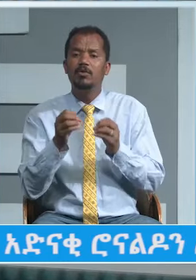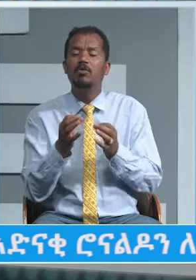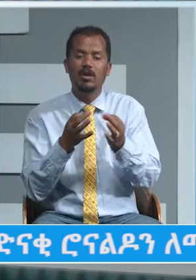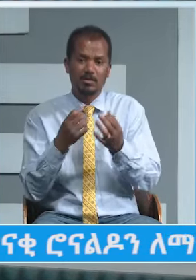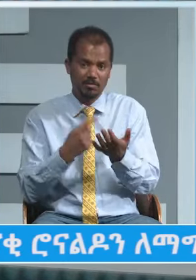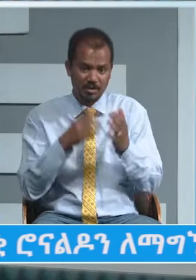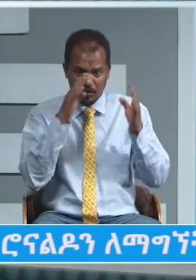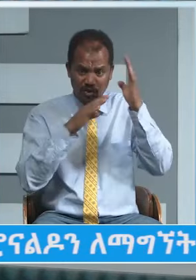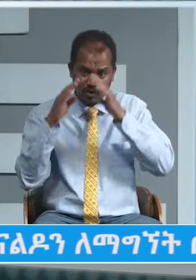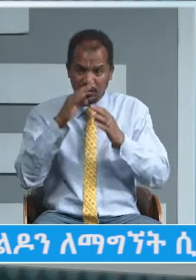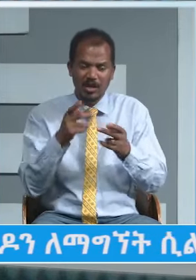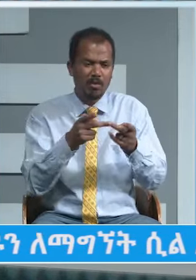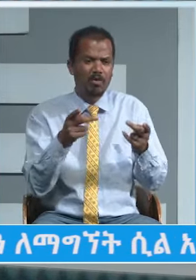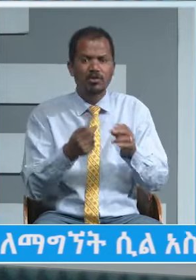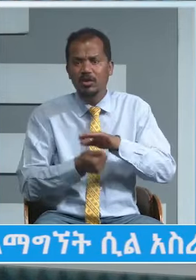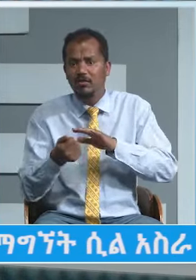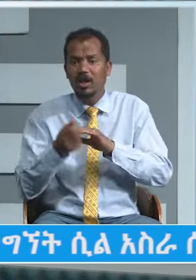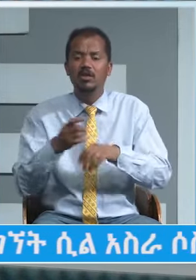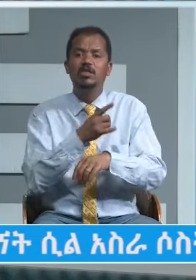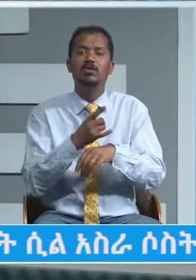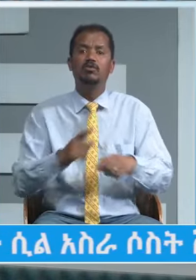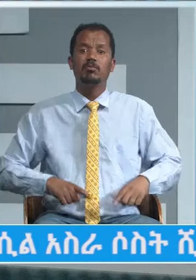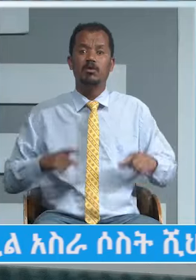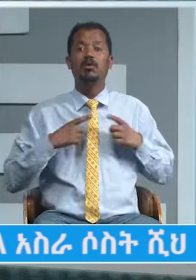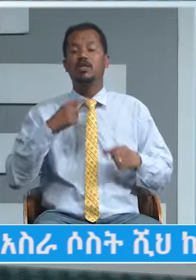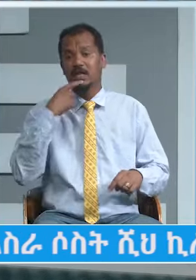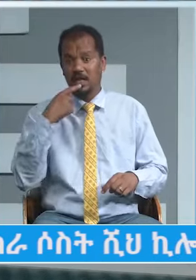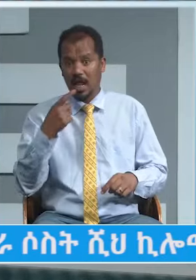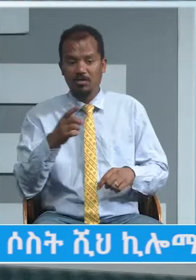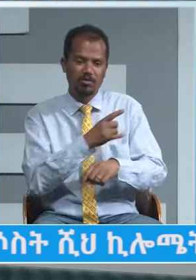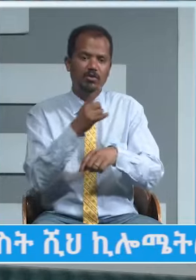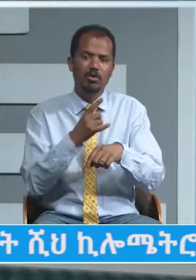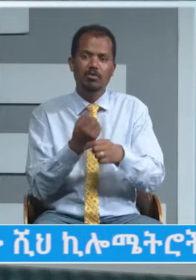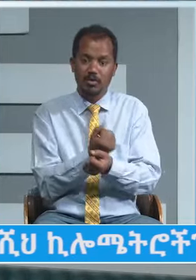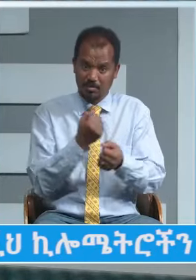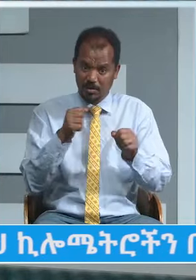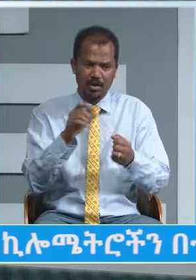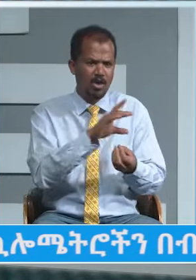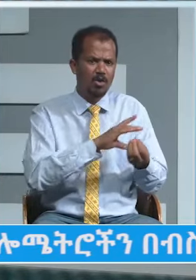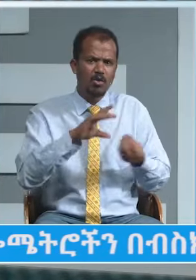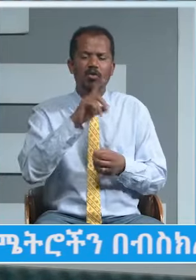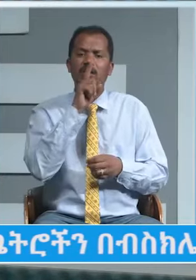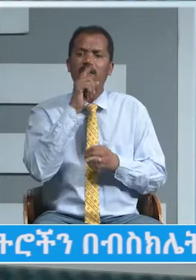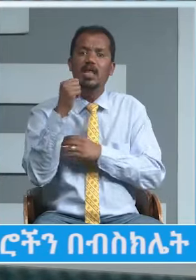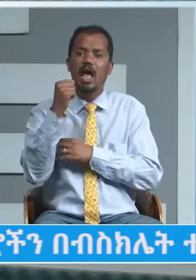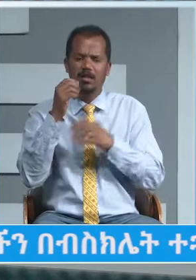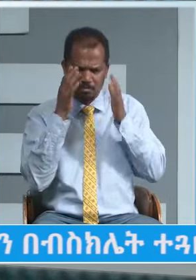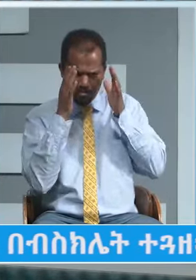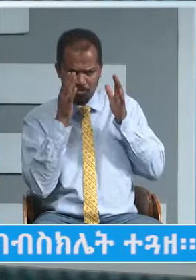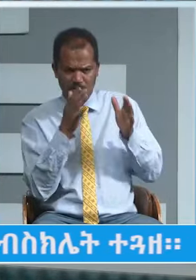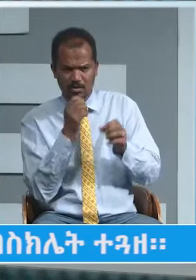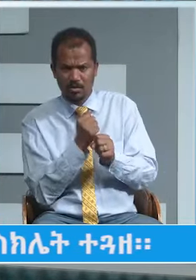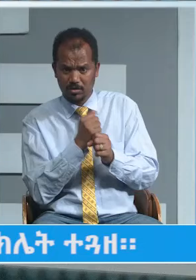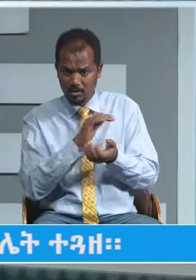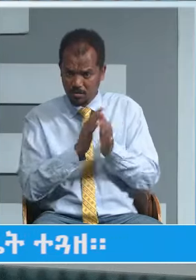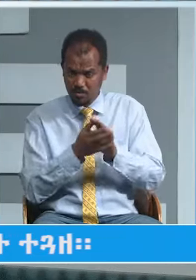تابیرو گلزه بازی چگر سابیا که که اچوی تفنک الو زیگوش منو راچونی گلز آبیرو زیگوش لما تارگ یا کللو یه زد اتخایل به